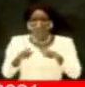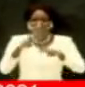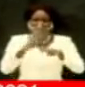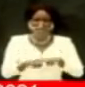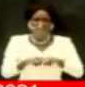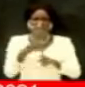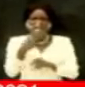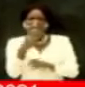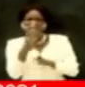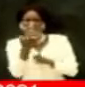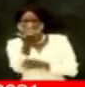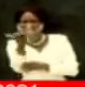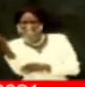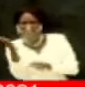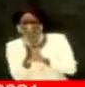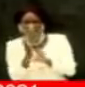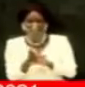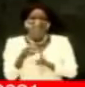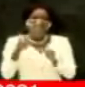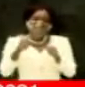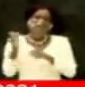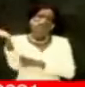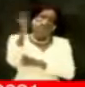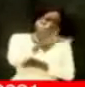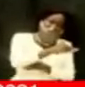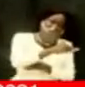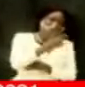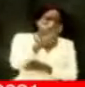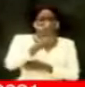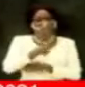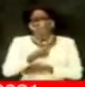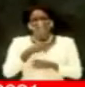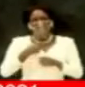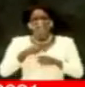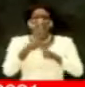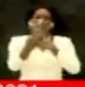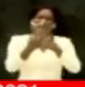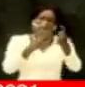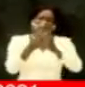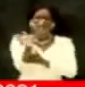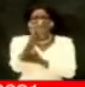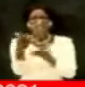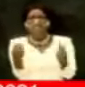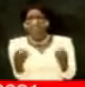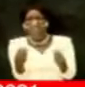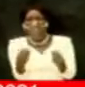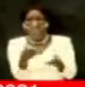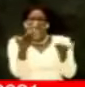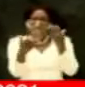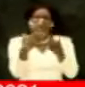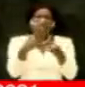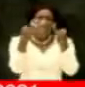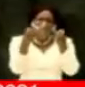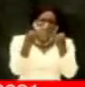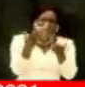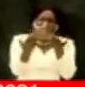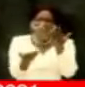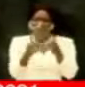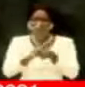Kana zina ndithu azilifikira ife anduna ndi malankhula nawo kaya mufuna information kaya pali mavuto osena siyana akatemera